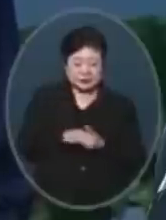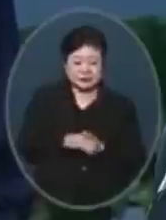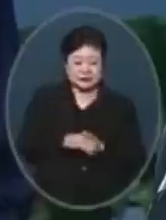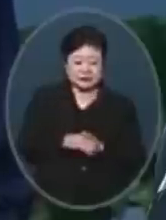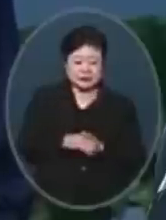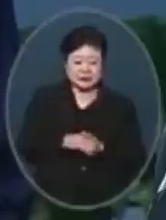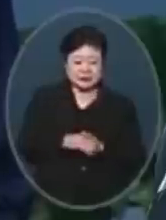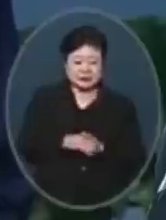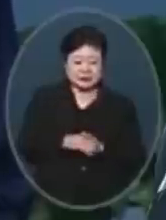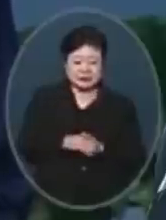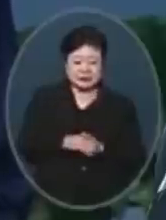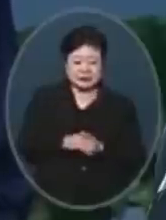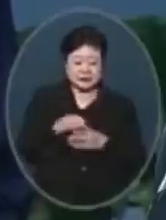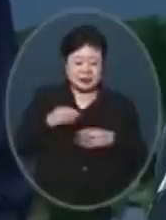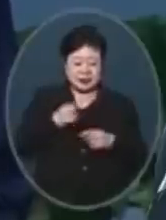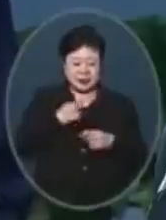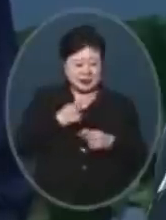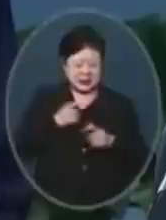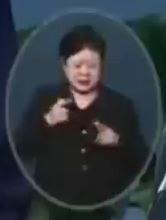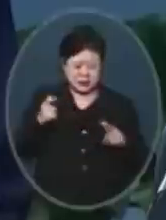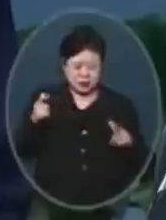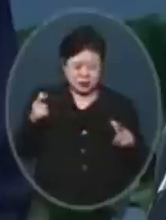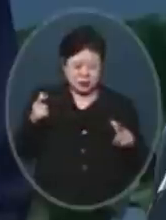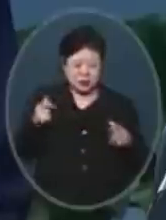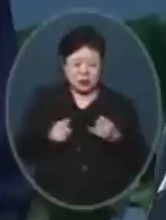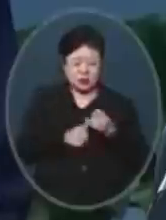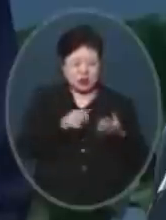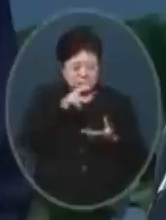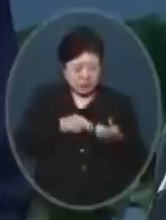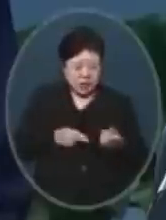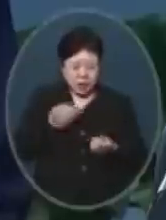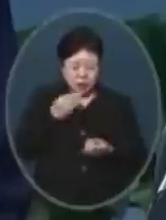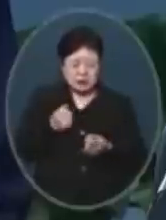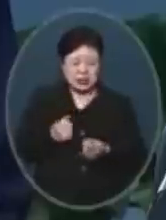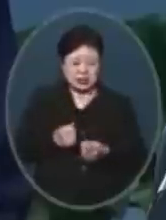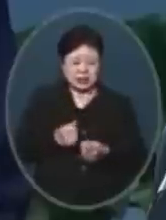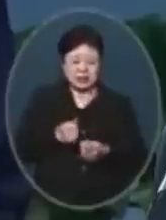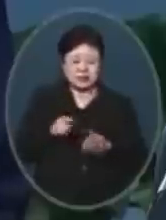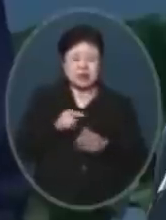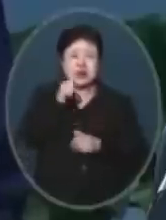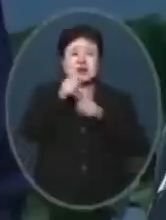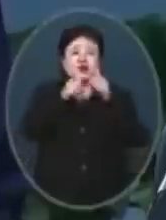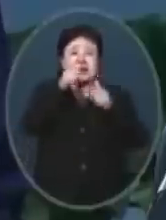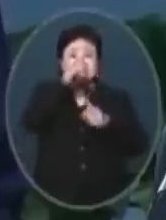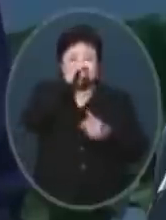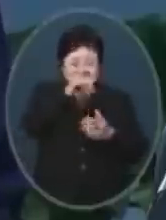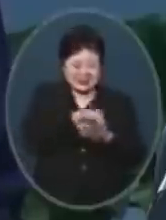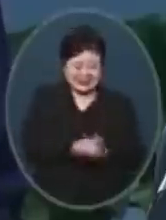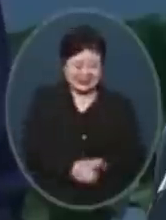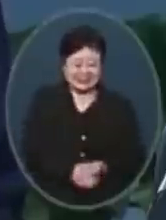자랑할 것만 있는 것이 아닙니다. 마누라 팔아먹은 사람도 믿음의 조상이 가운데 있습니다.